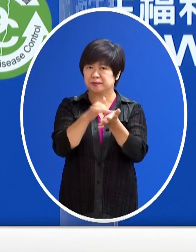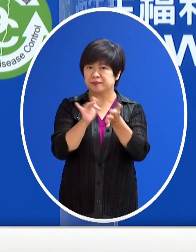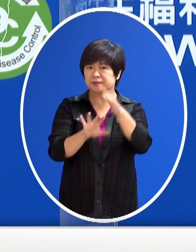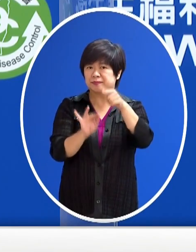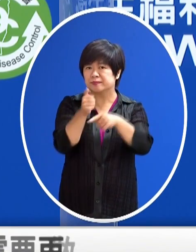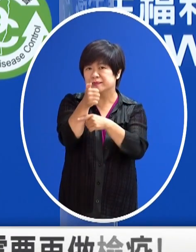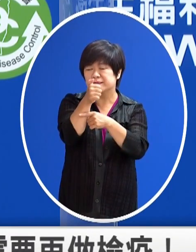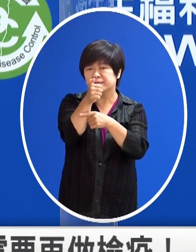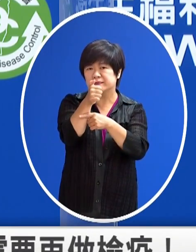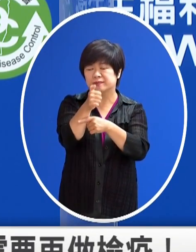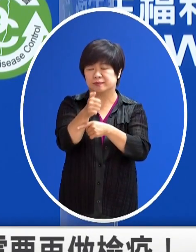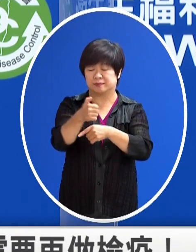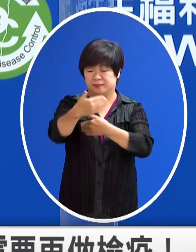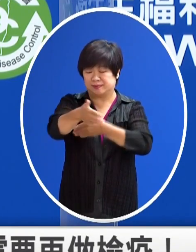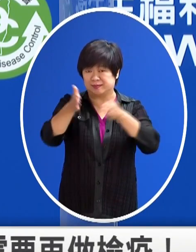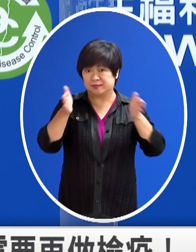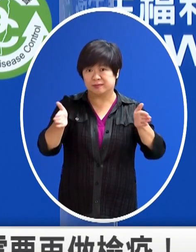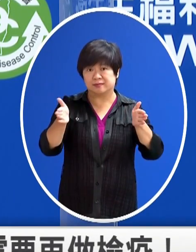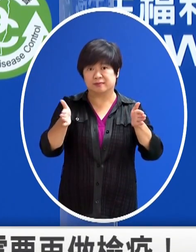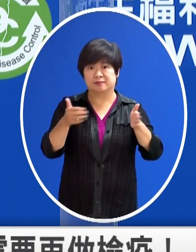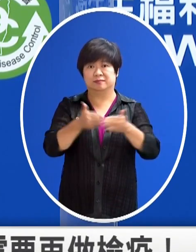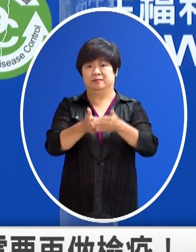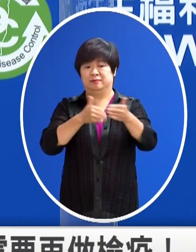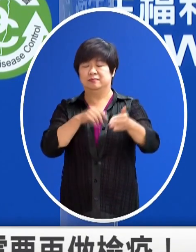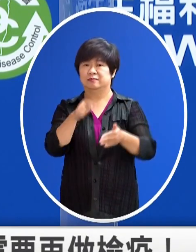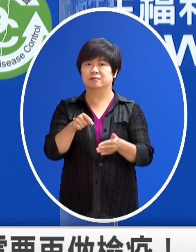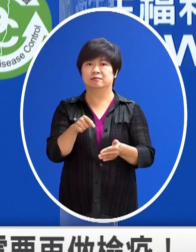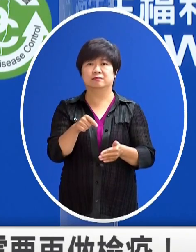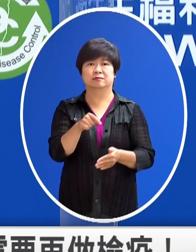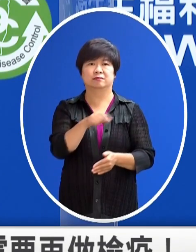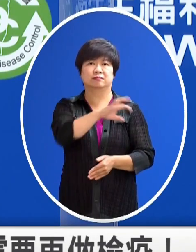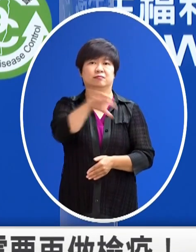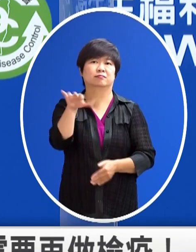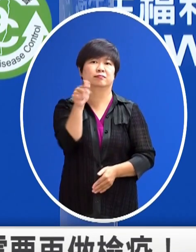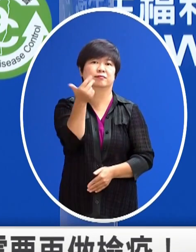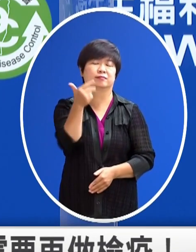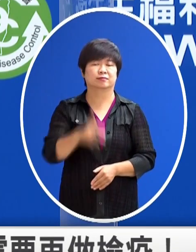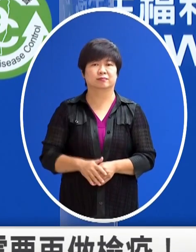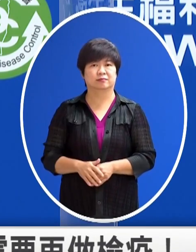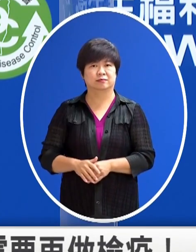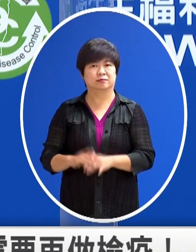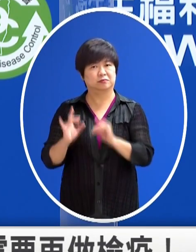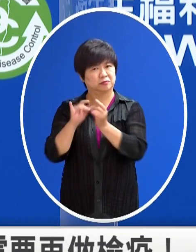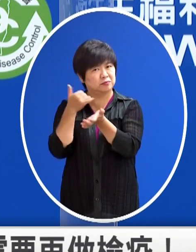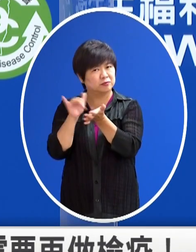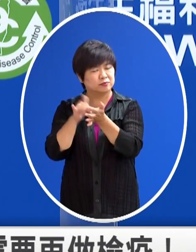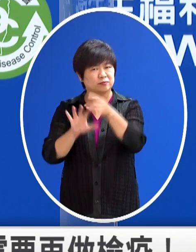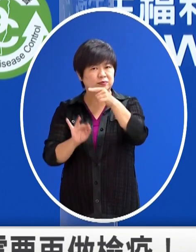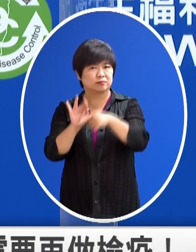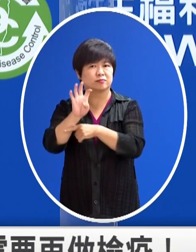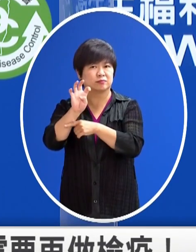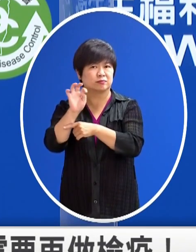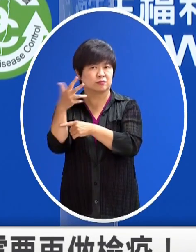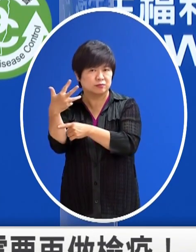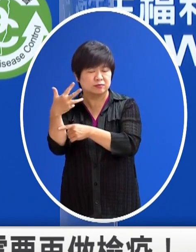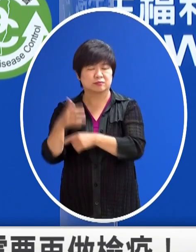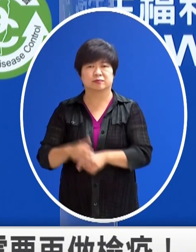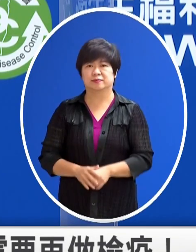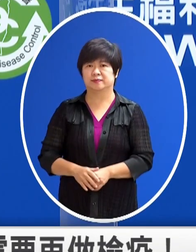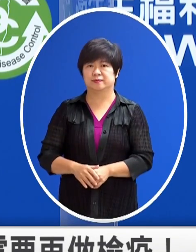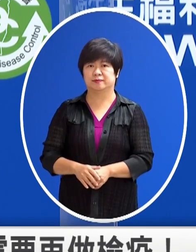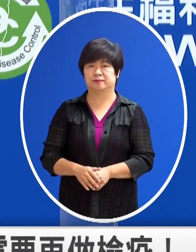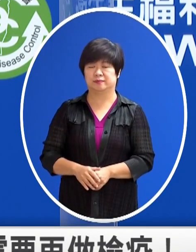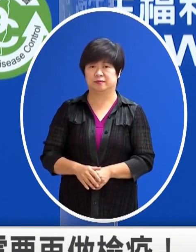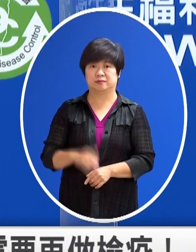的病房，好，我们是大概将近700个，我们正常率48%。然后另外就是说，我